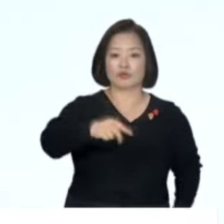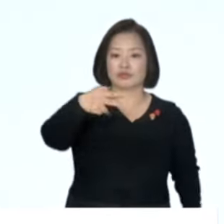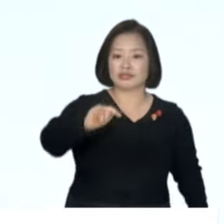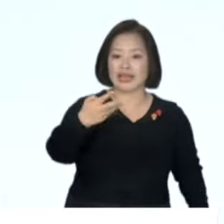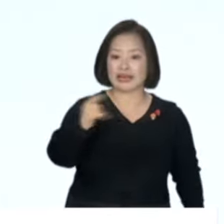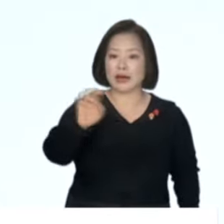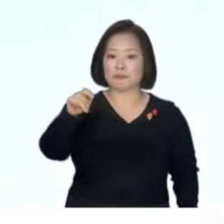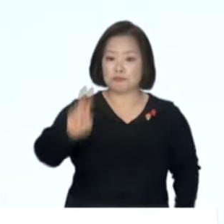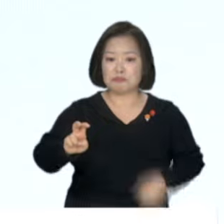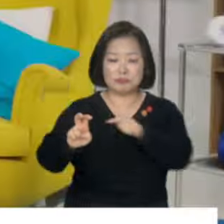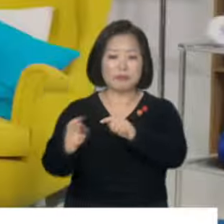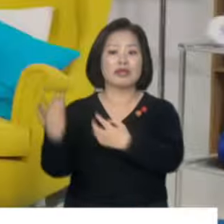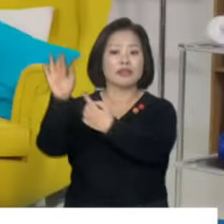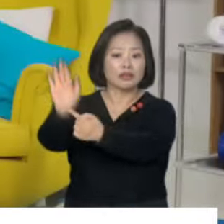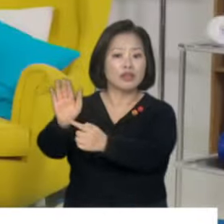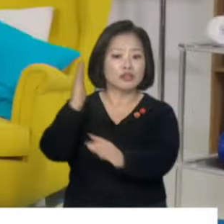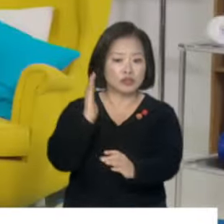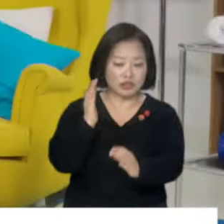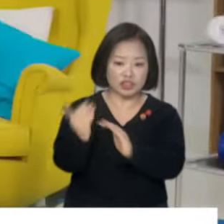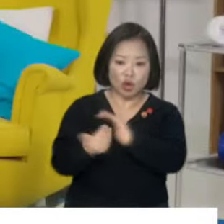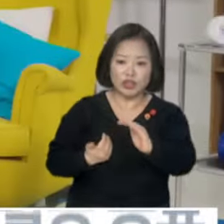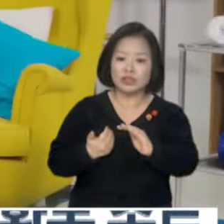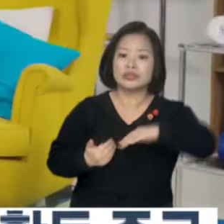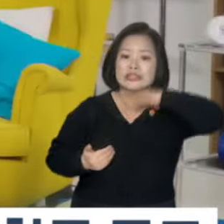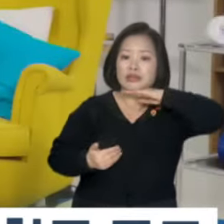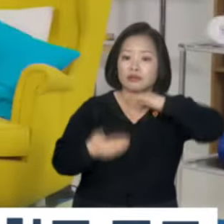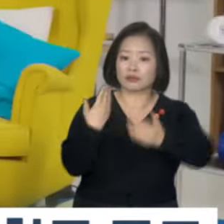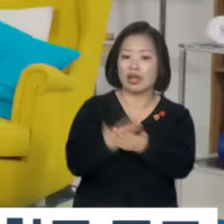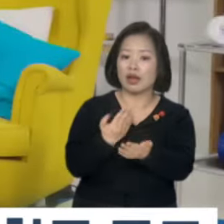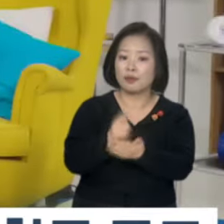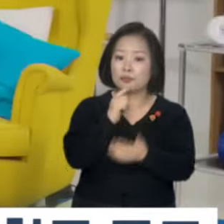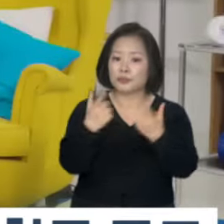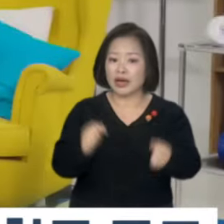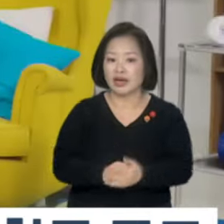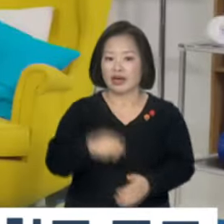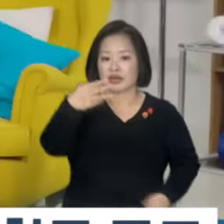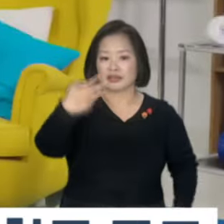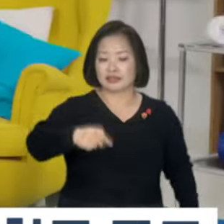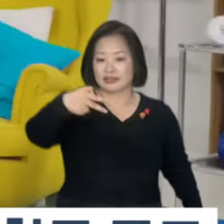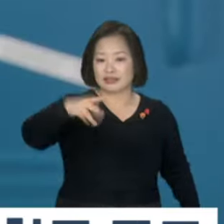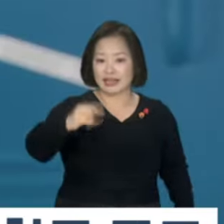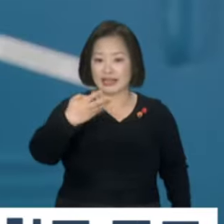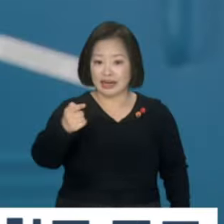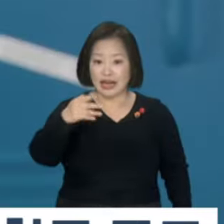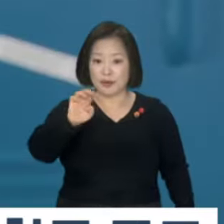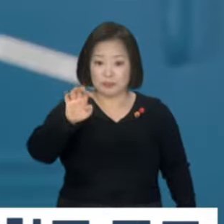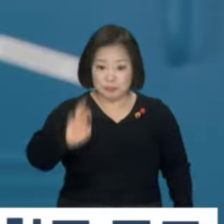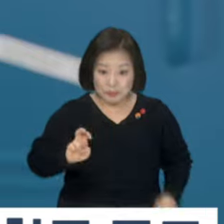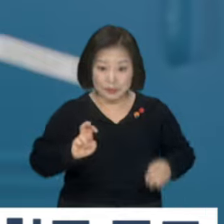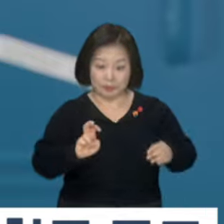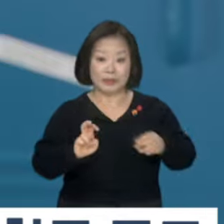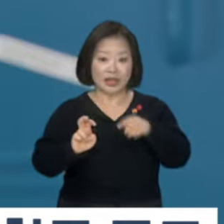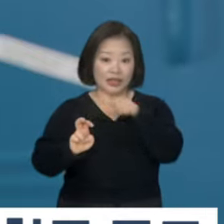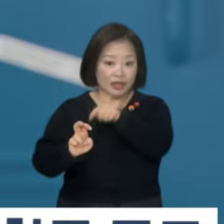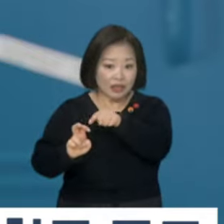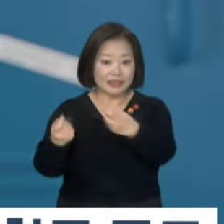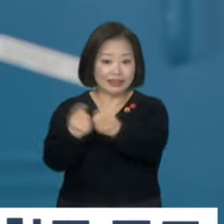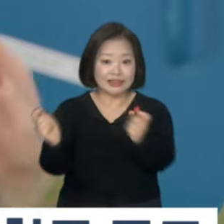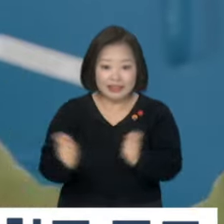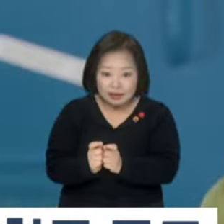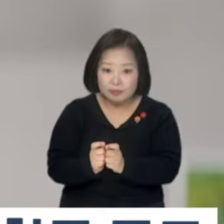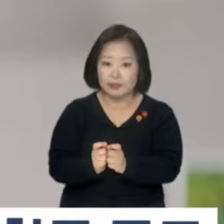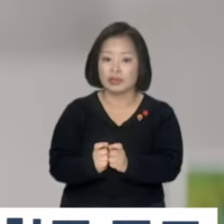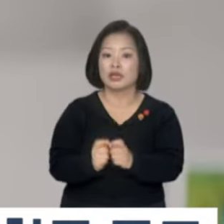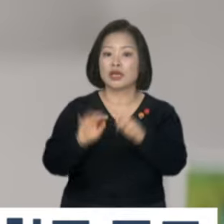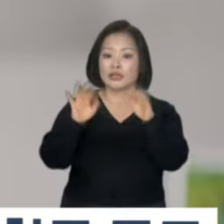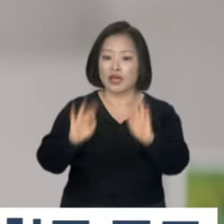라기까지 네 코첼라 라이브 논란이 불거진데 이어 어도어 민희진 대표의 폭탄 발언 한복판의 선 르세라이